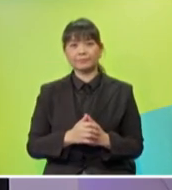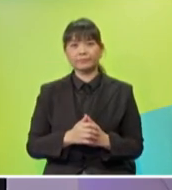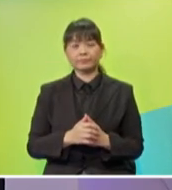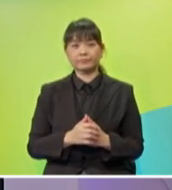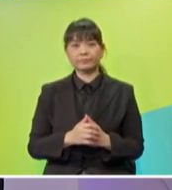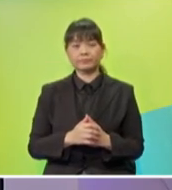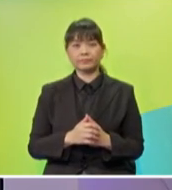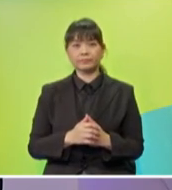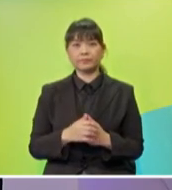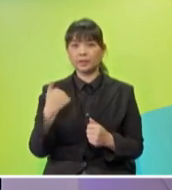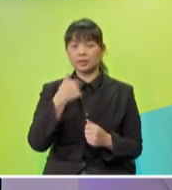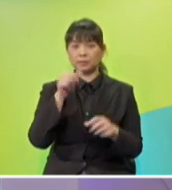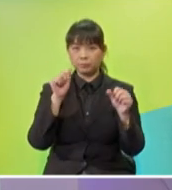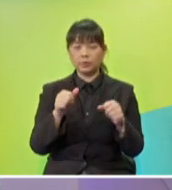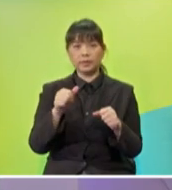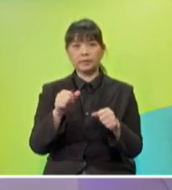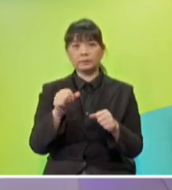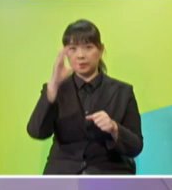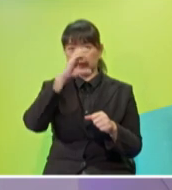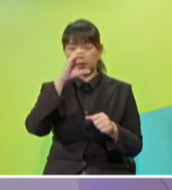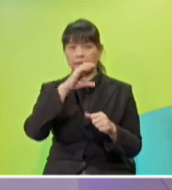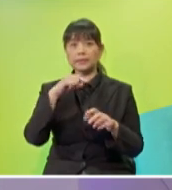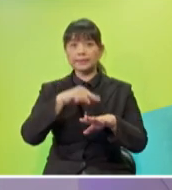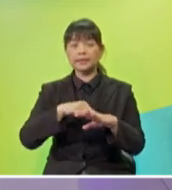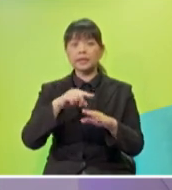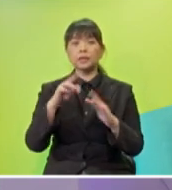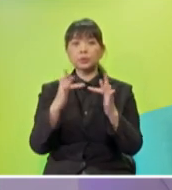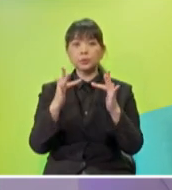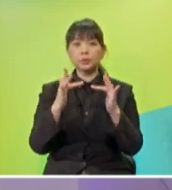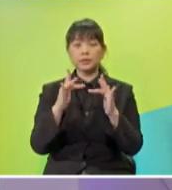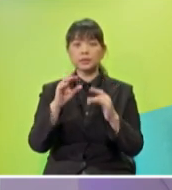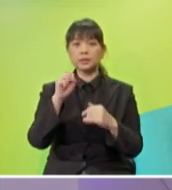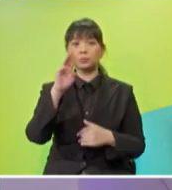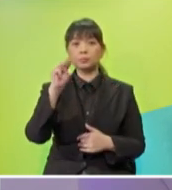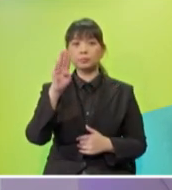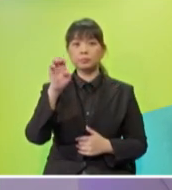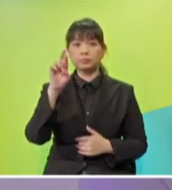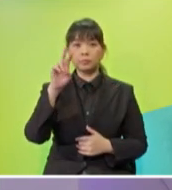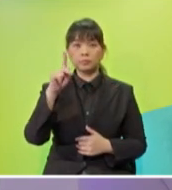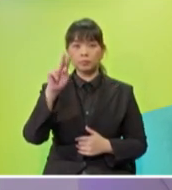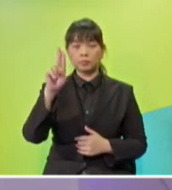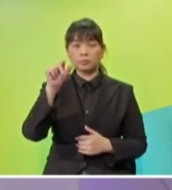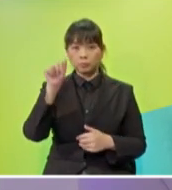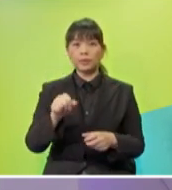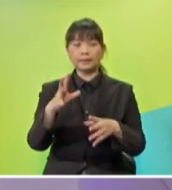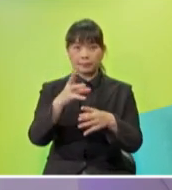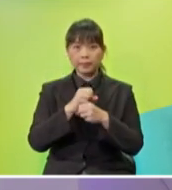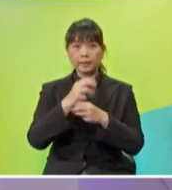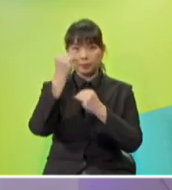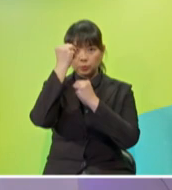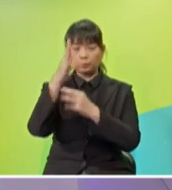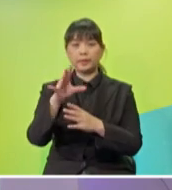kita boleh melayari sumberku untuk mendapatkan semua maklumat yang bermanfaat kepada